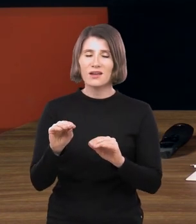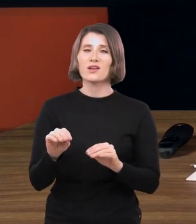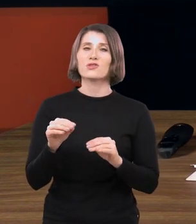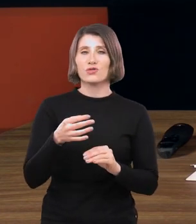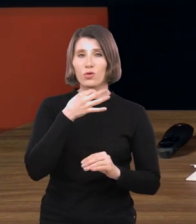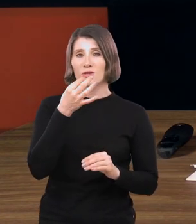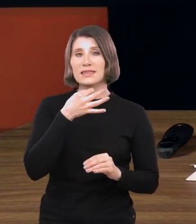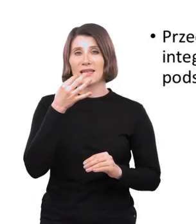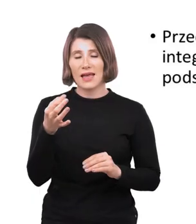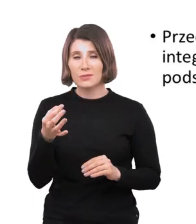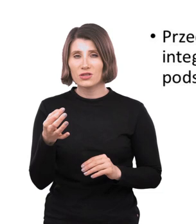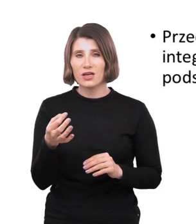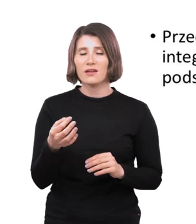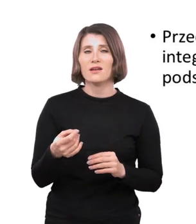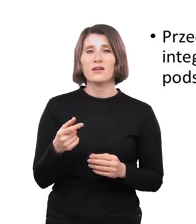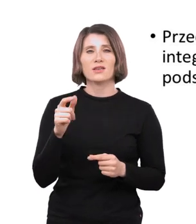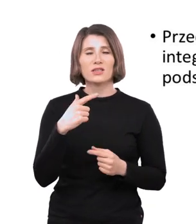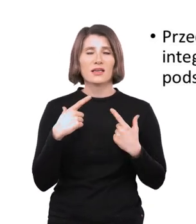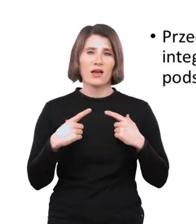coraz większe i